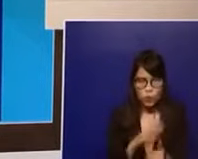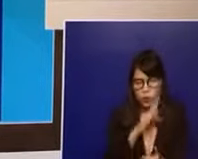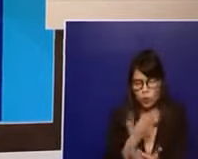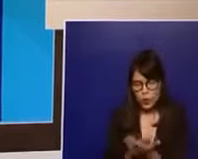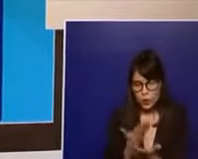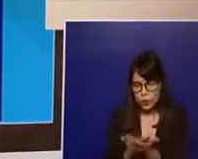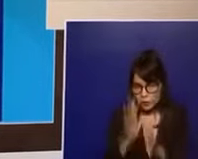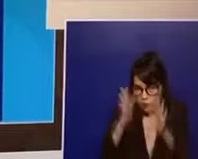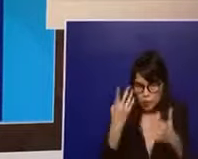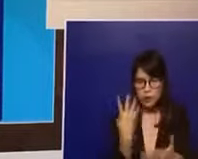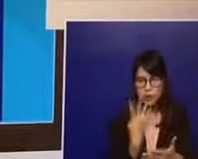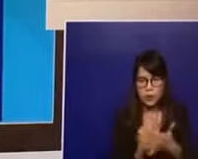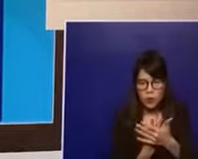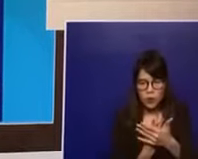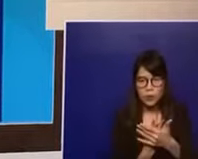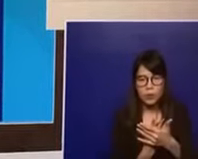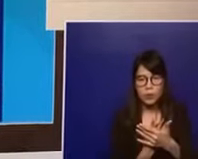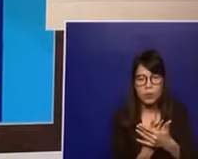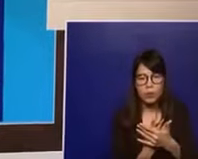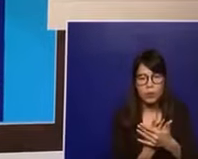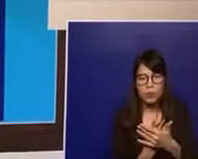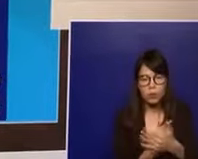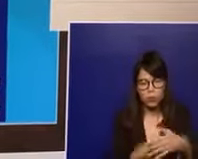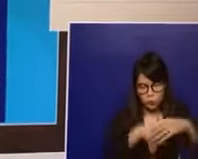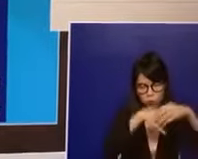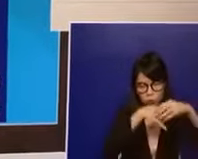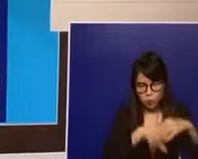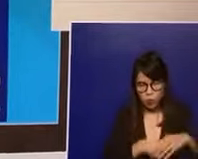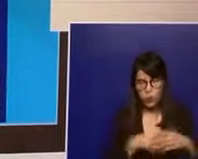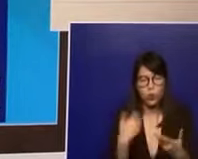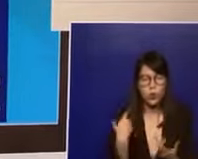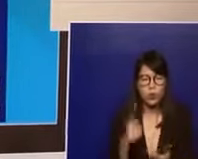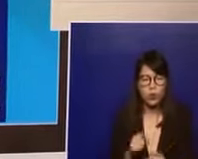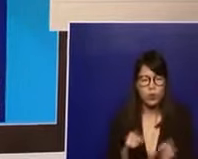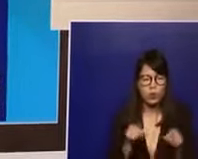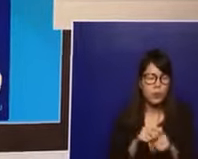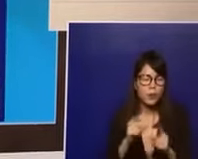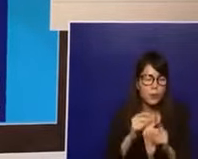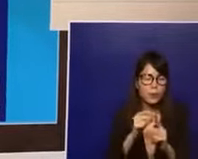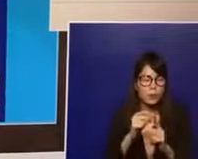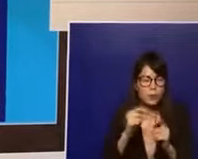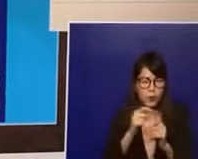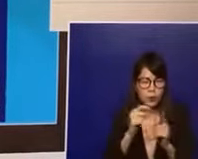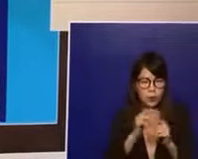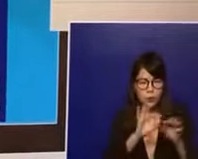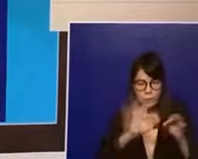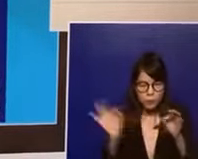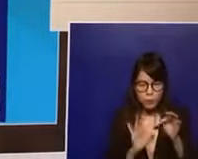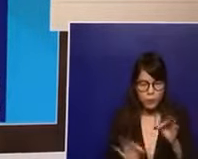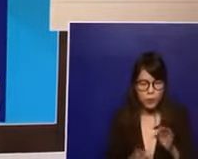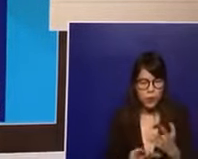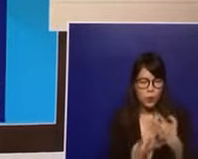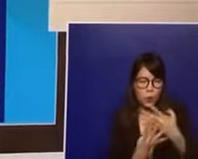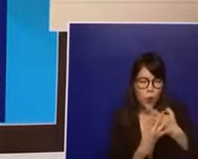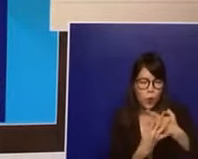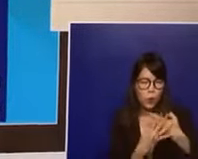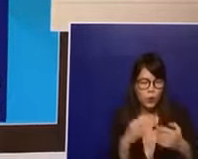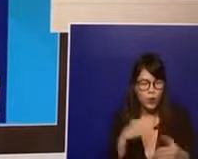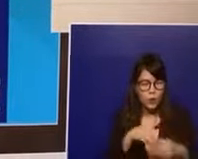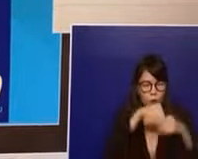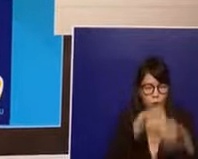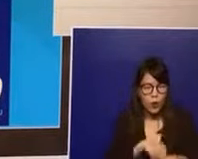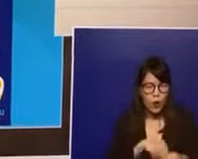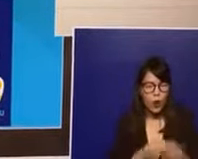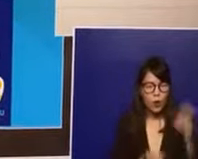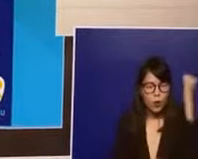ค่าปรับก็ถูกกักขังแทนจ่ายค่าปรับก็จึงเป็นที่มาของวลีดังกล่าวนะครับคุกมีไว้ขังคนจนเพราะคนจนไม่มีเงินเ